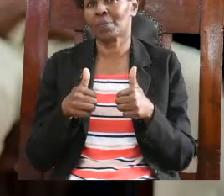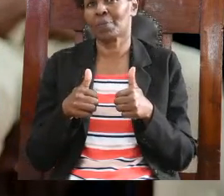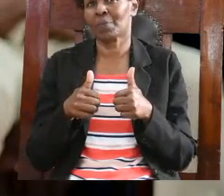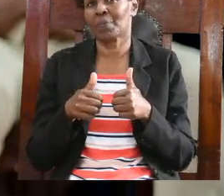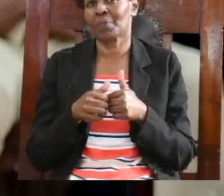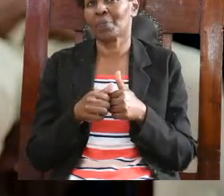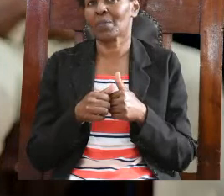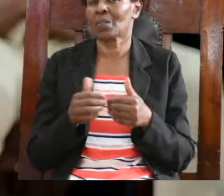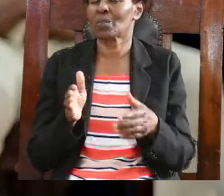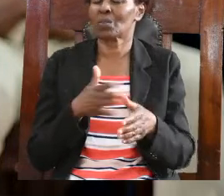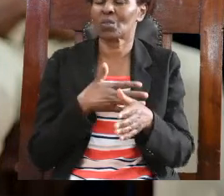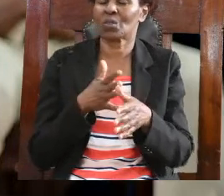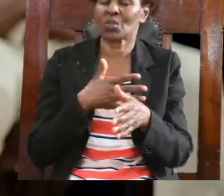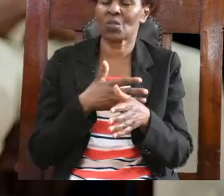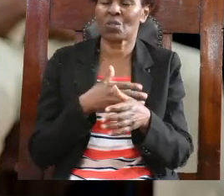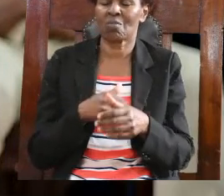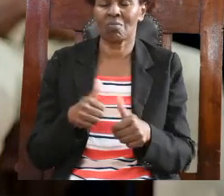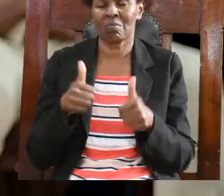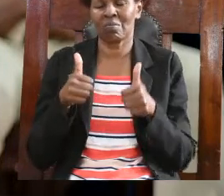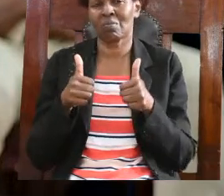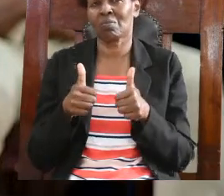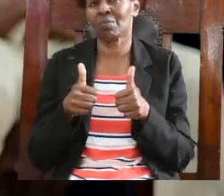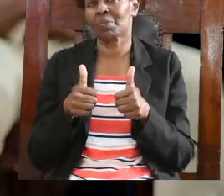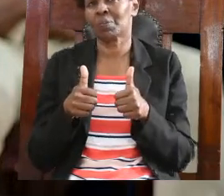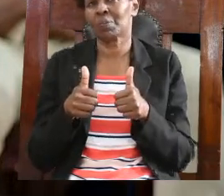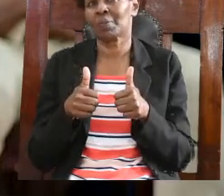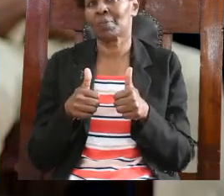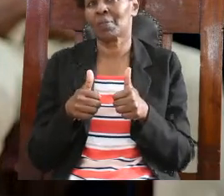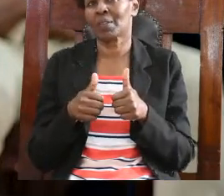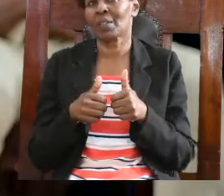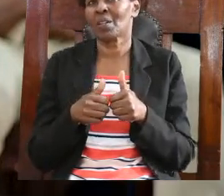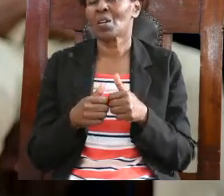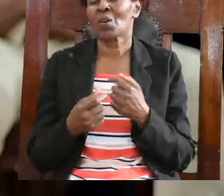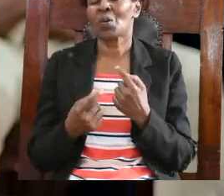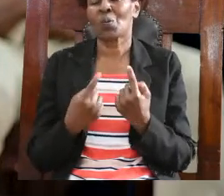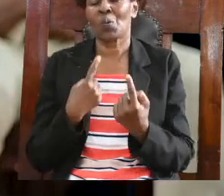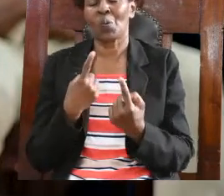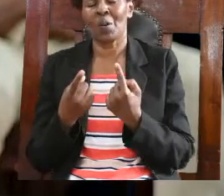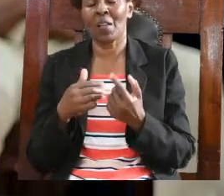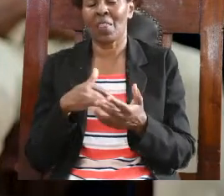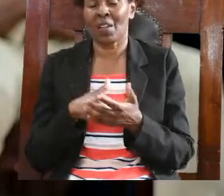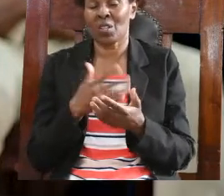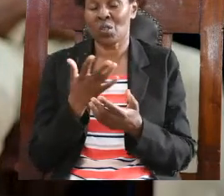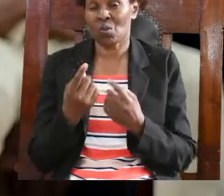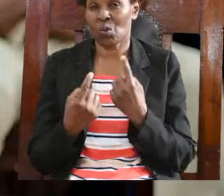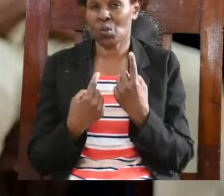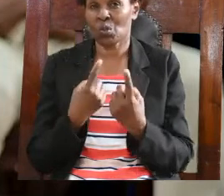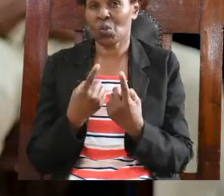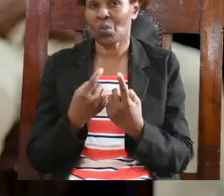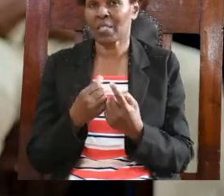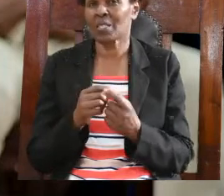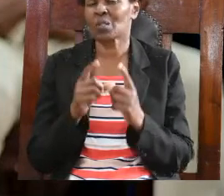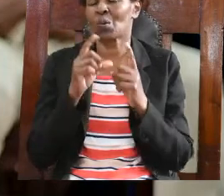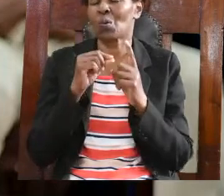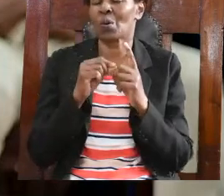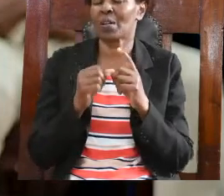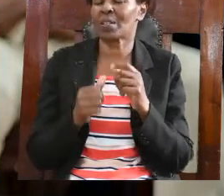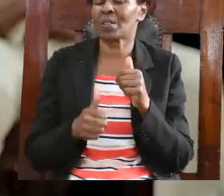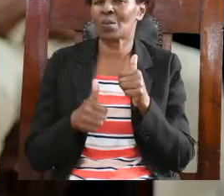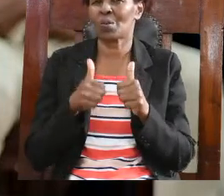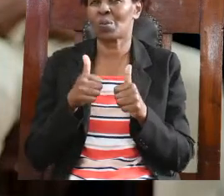sana, nyimbo ambazo tumeimba ni nzuri sana, maneno ambayo tuzungumza ni maneno ambayo